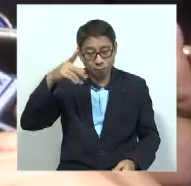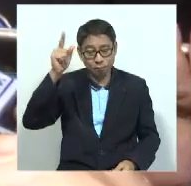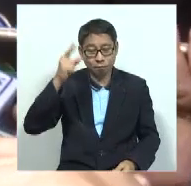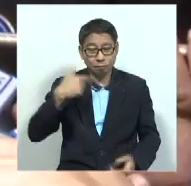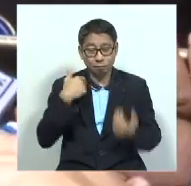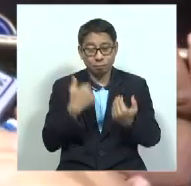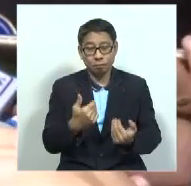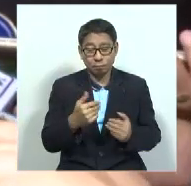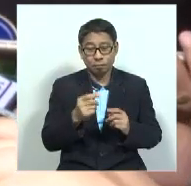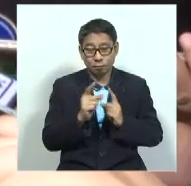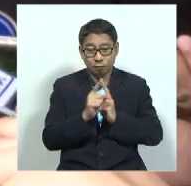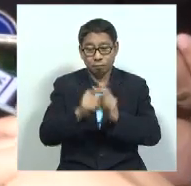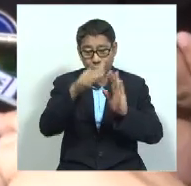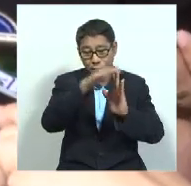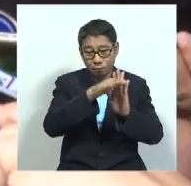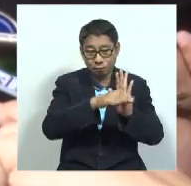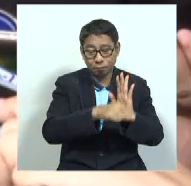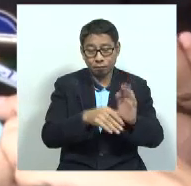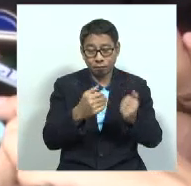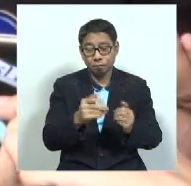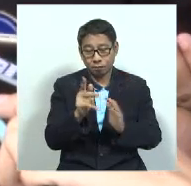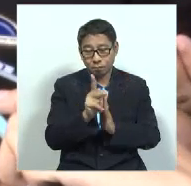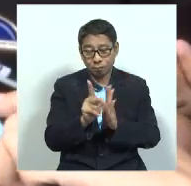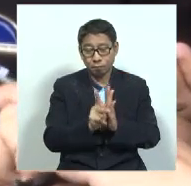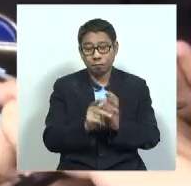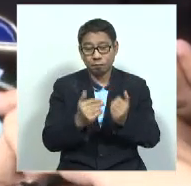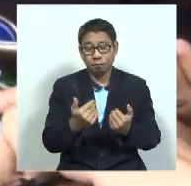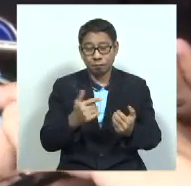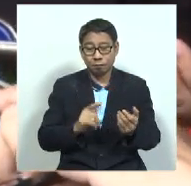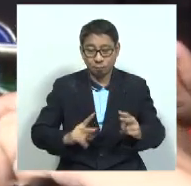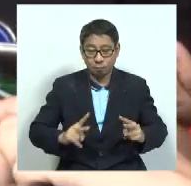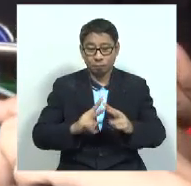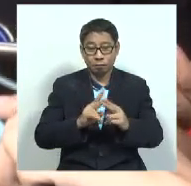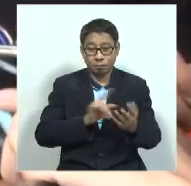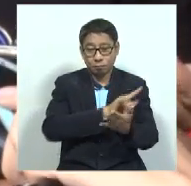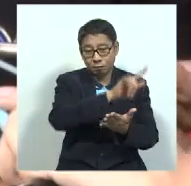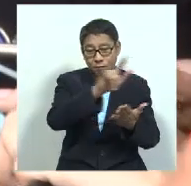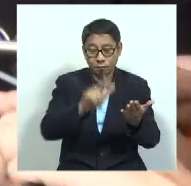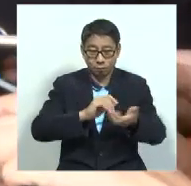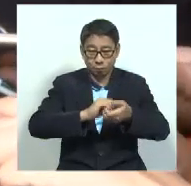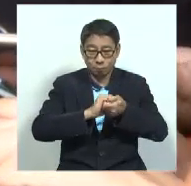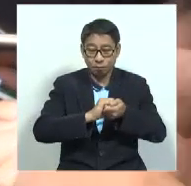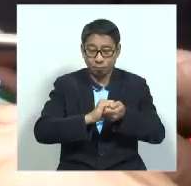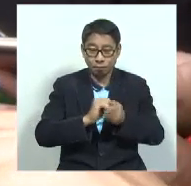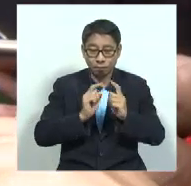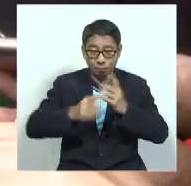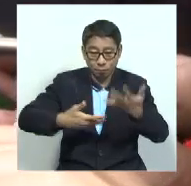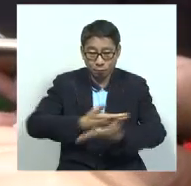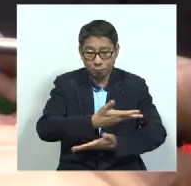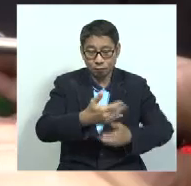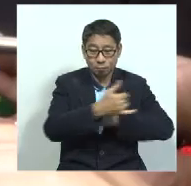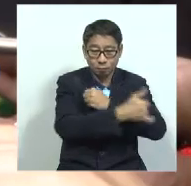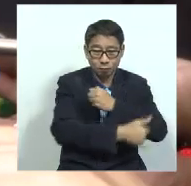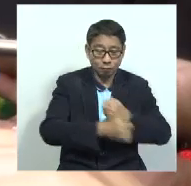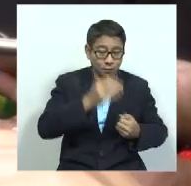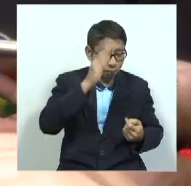บีตามกระบวนการและข้อกฎหมายระหว่างนี้กระทรวงการต่างประเทศก็จะไปประสานพูดคุยกับทั้งประเ